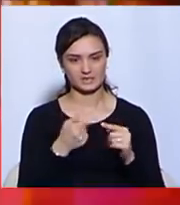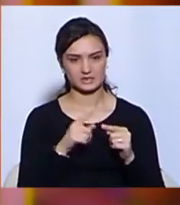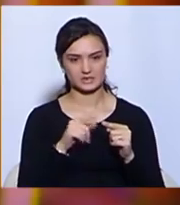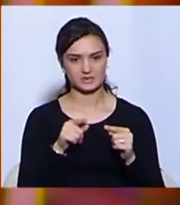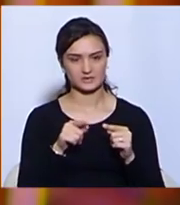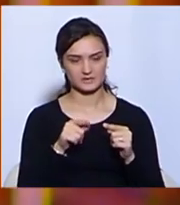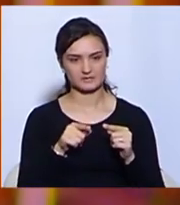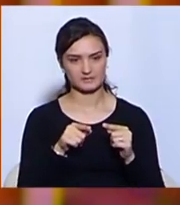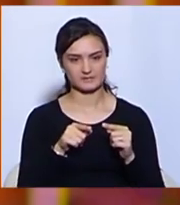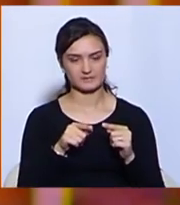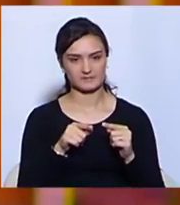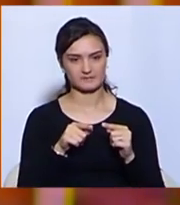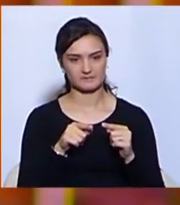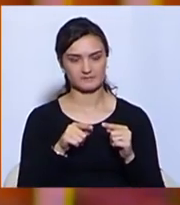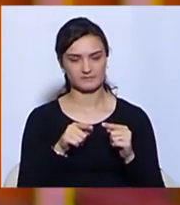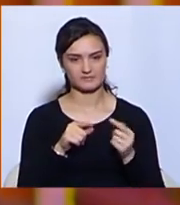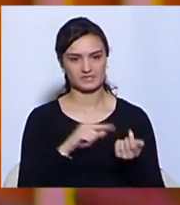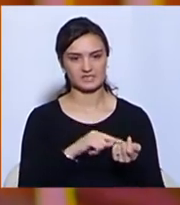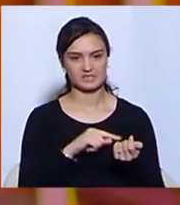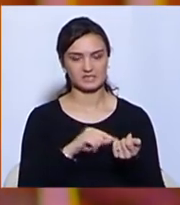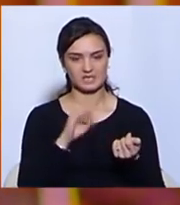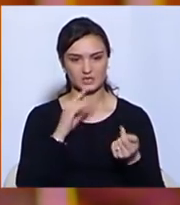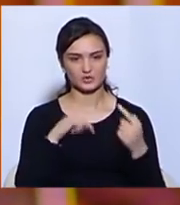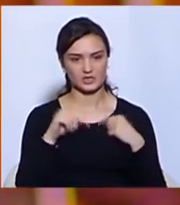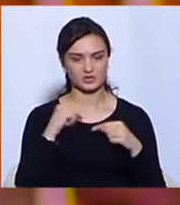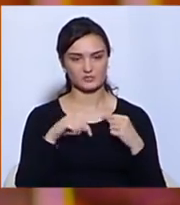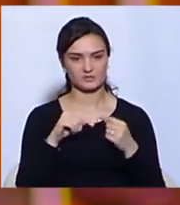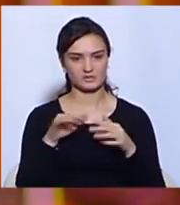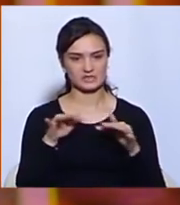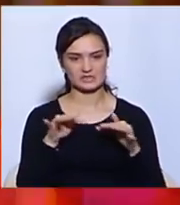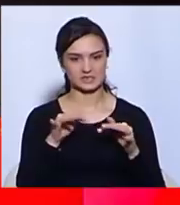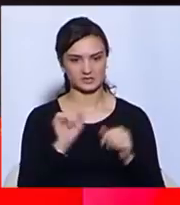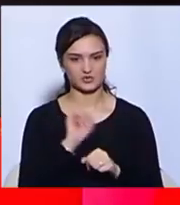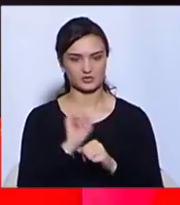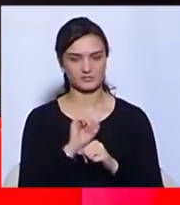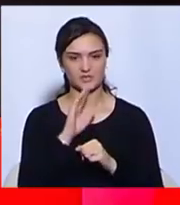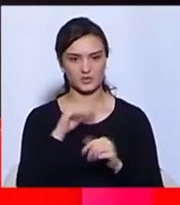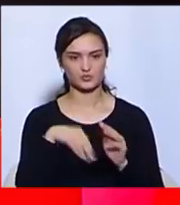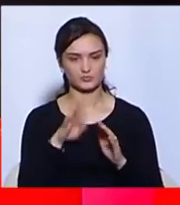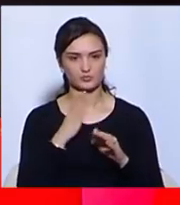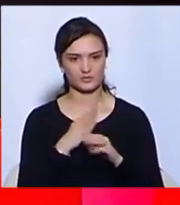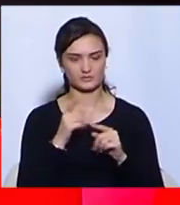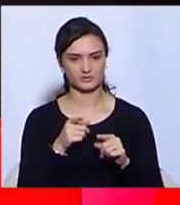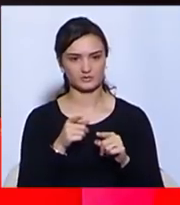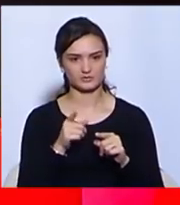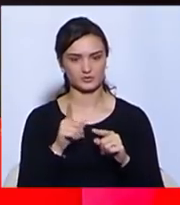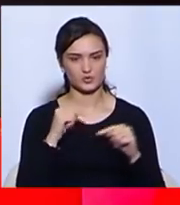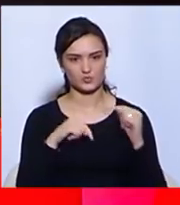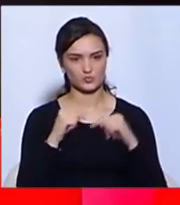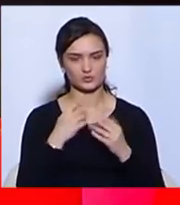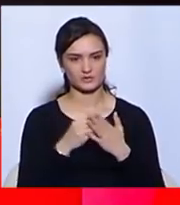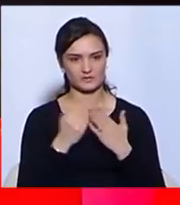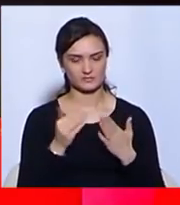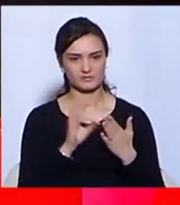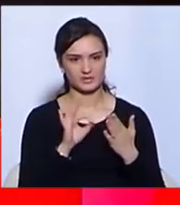აქცენტი, უნებური აქცენტი სითხეს აკავებს ქალის ორგანიზმში, ქალს ისე დაცაქს უფრო მკაფიო ტენდენცია ჰორმონული